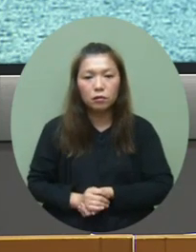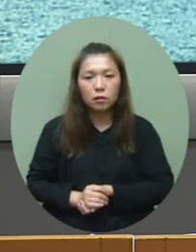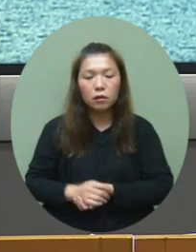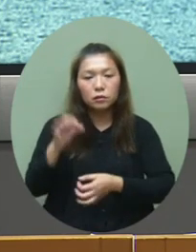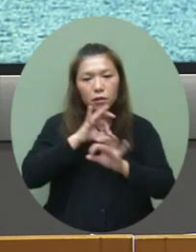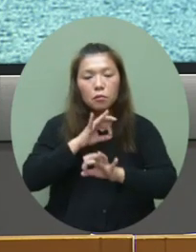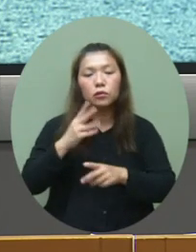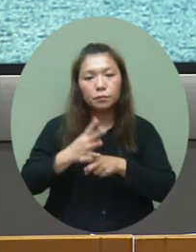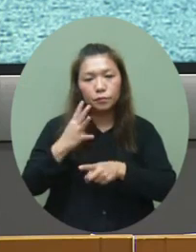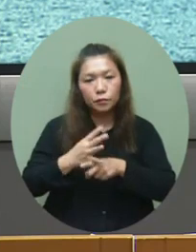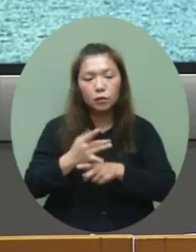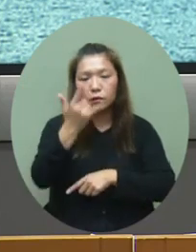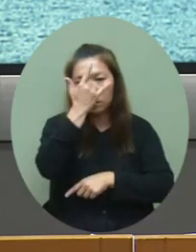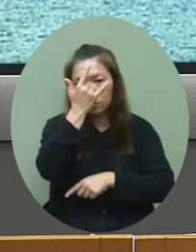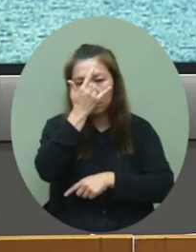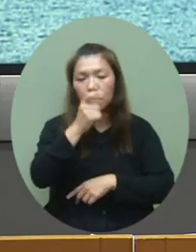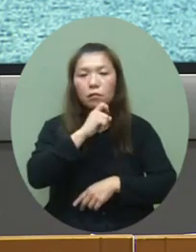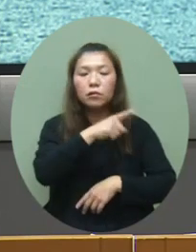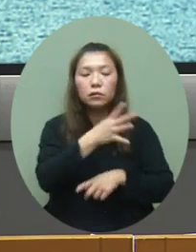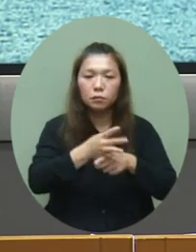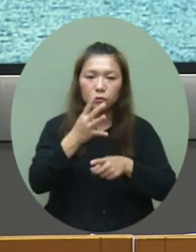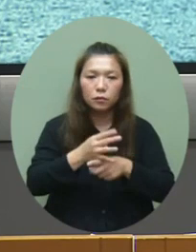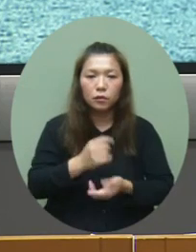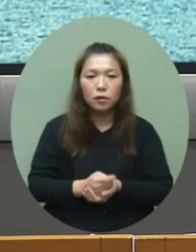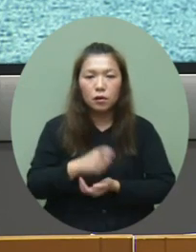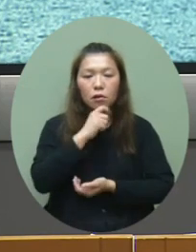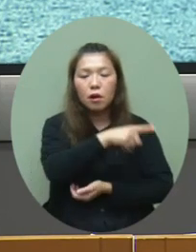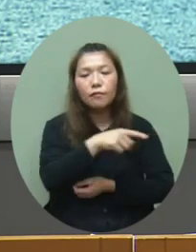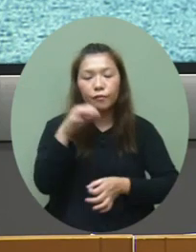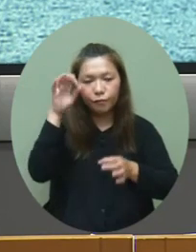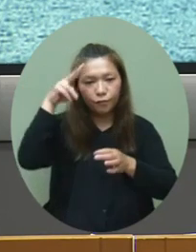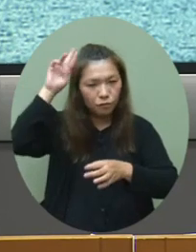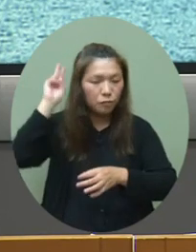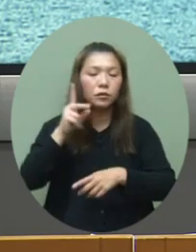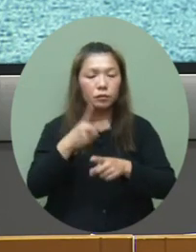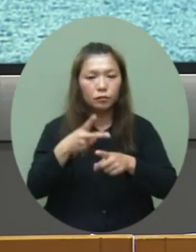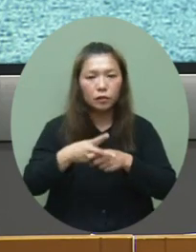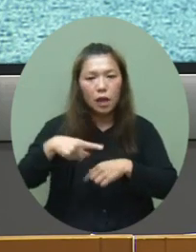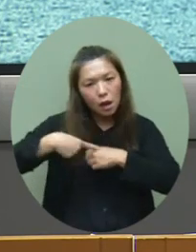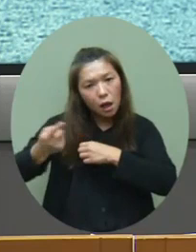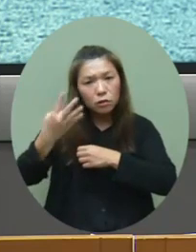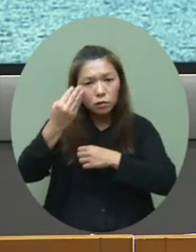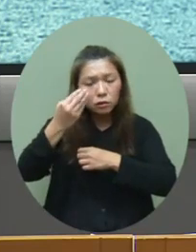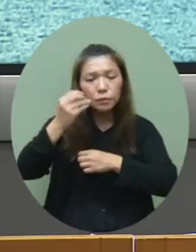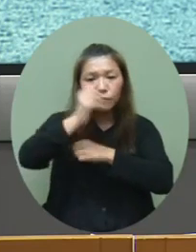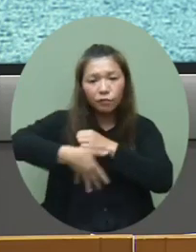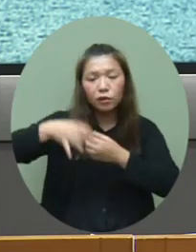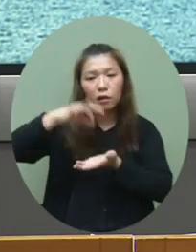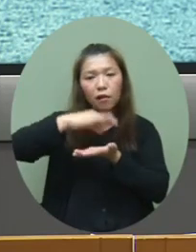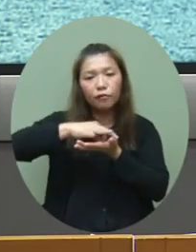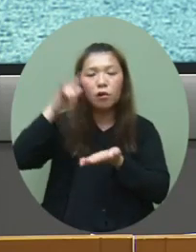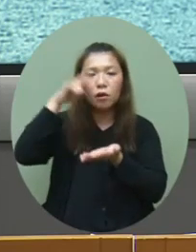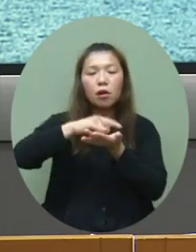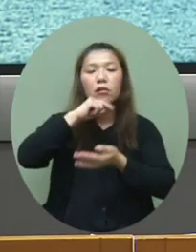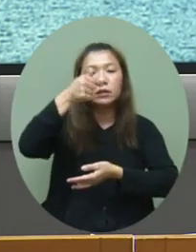坡14宗，德國是12宗，菲律賓是12宗嘅。咁另外嗰40個地方咧，就係、是、輸入少